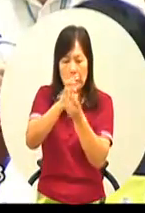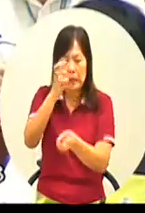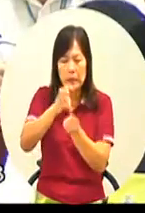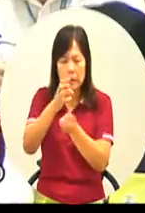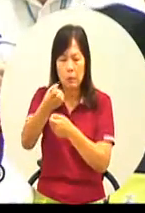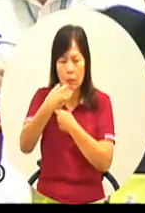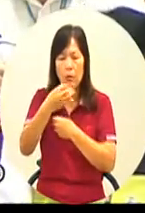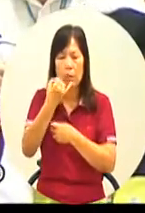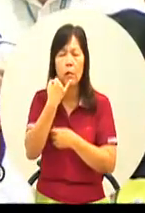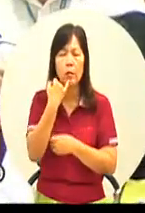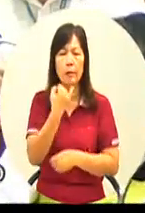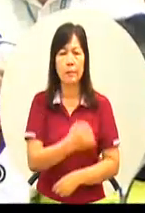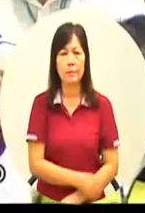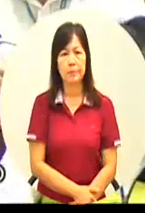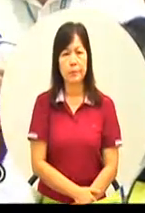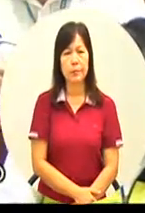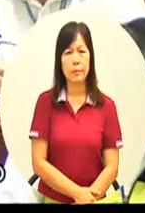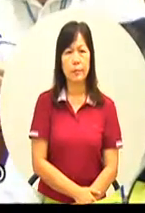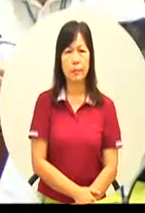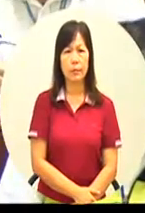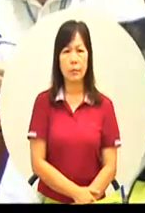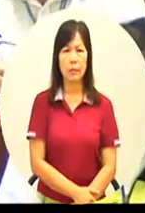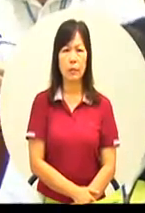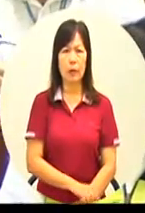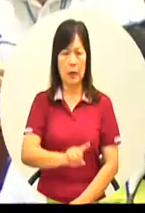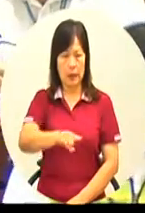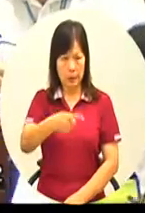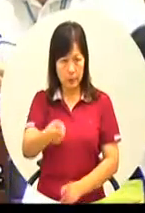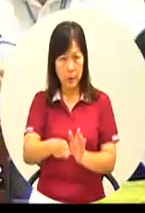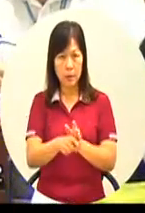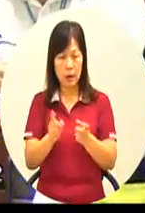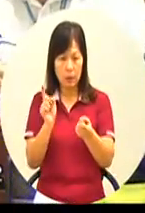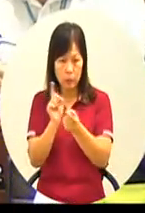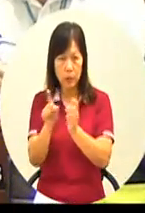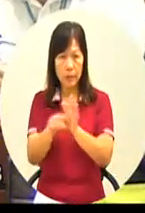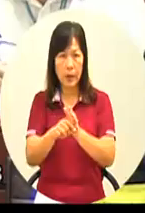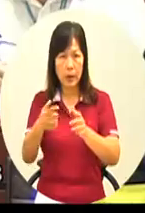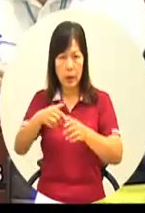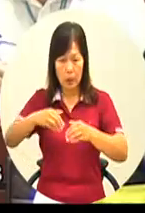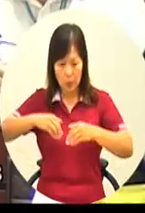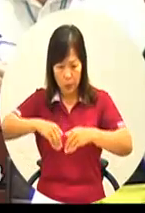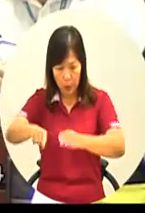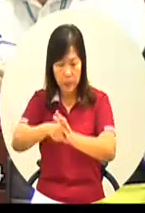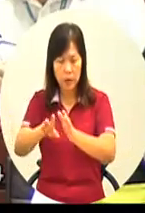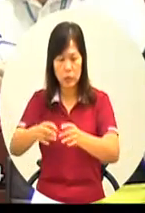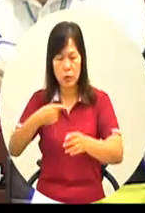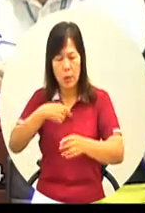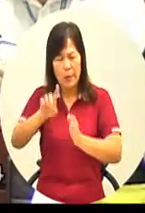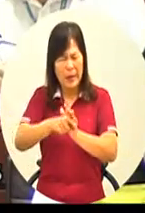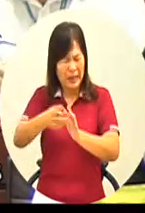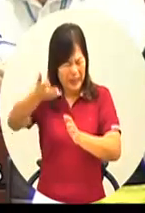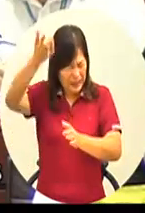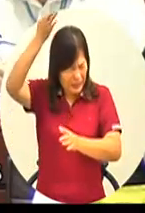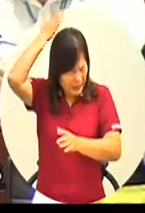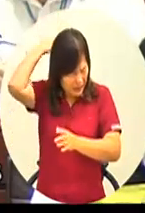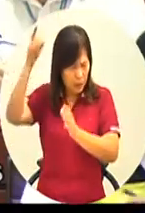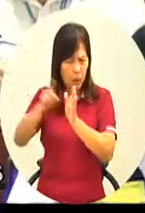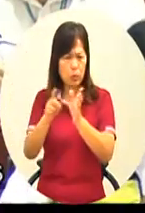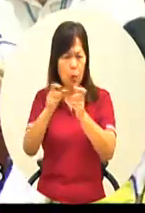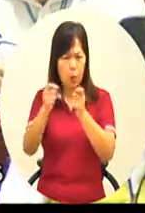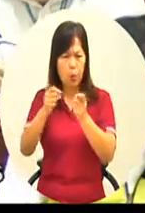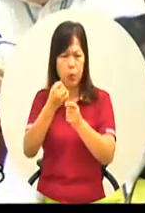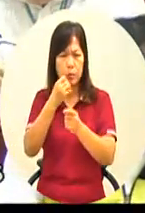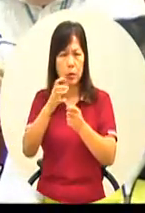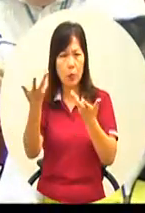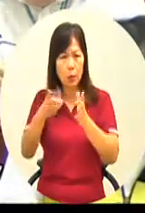差不多啦吼。 啊，过来就是讲迄个要解决这600项，这是阮的城市城科的问题，因为600项遐足侪私人业者